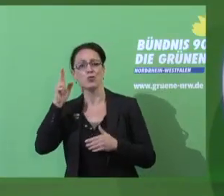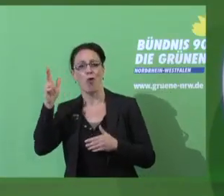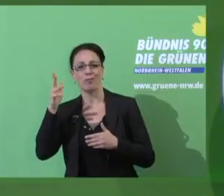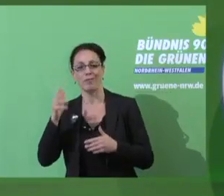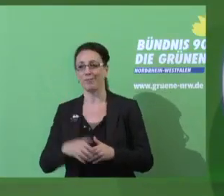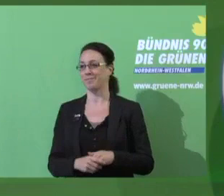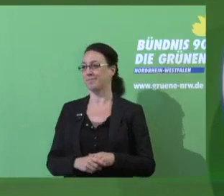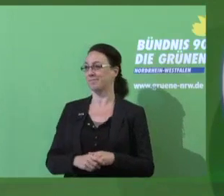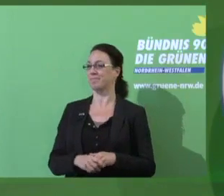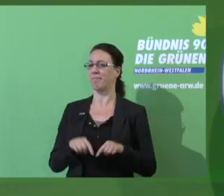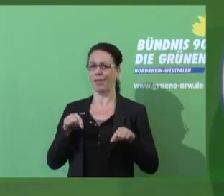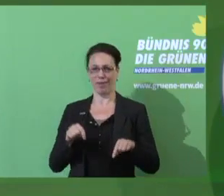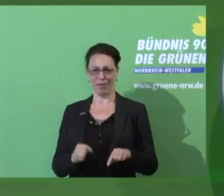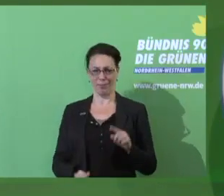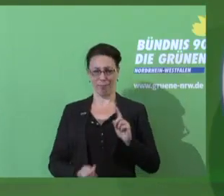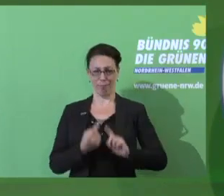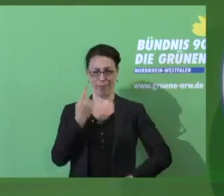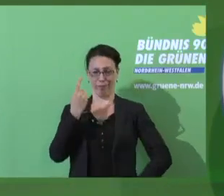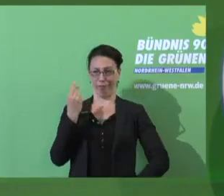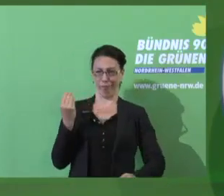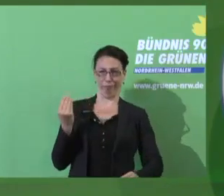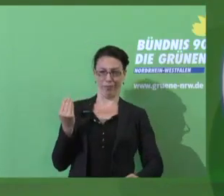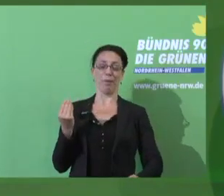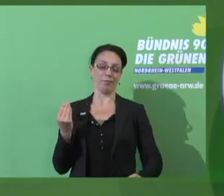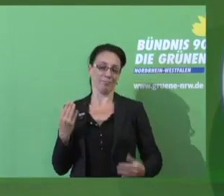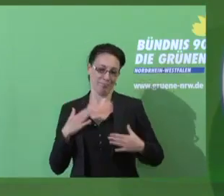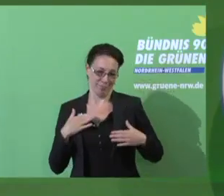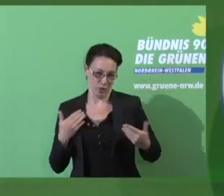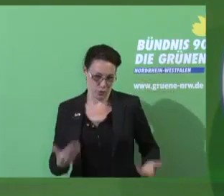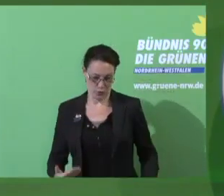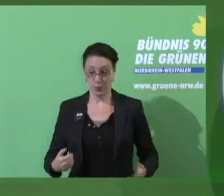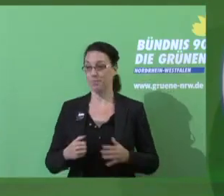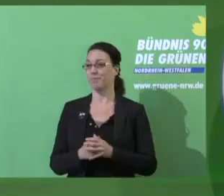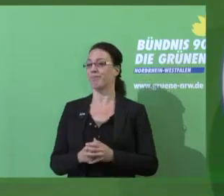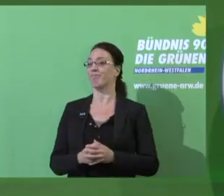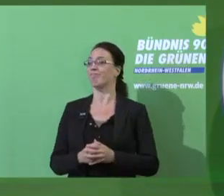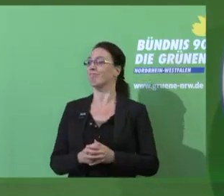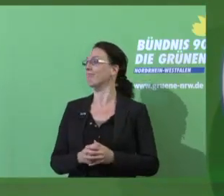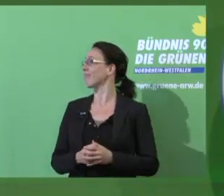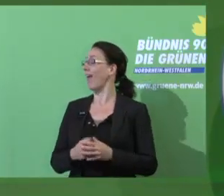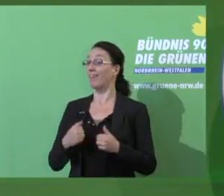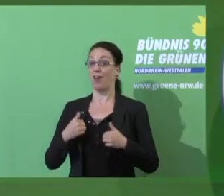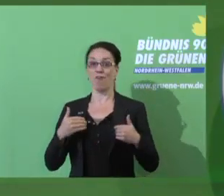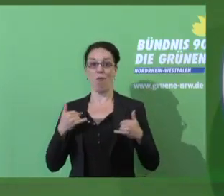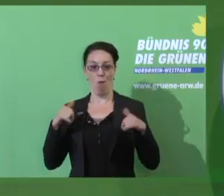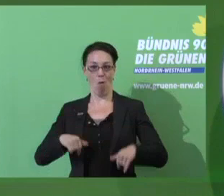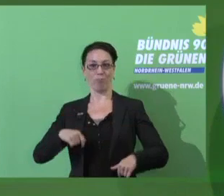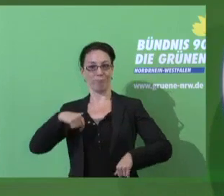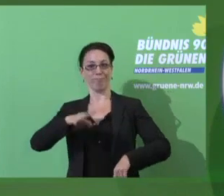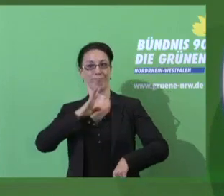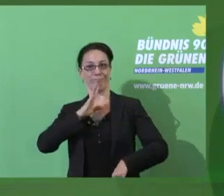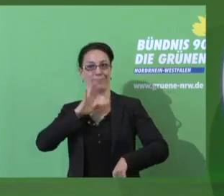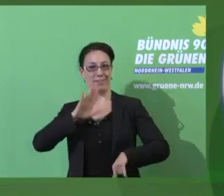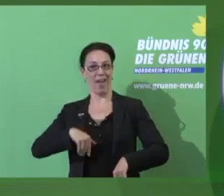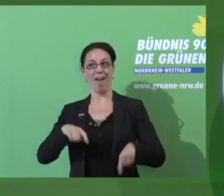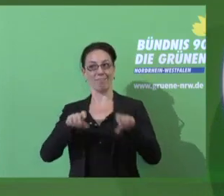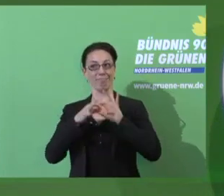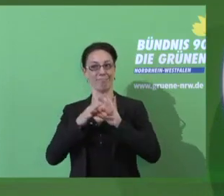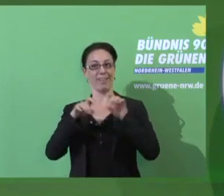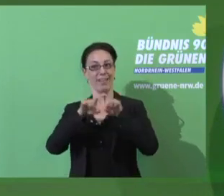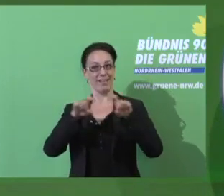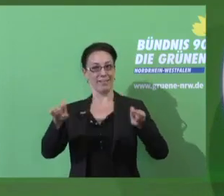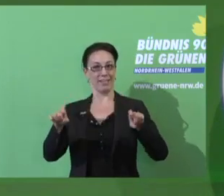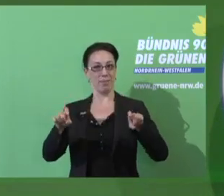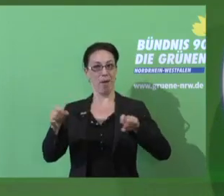wenn es hier eher ungewöhnlich klingt. Ich freue mich, dass ich zu euch sprechen darf, noch dazu zu dem Thema Mobilität. Grün macht